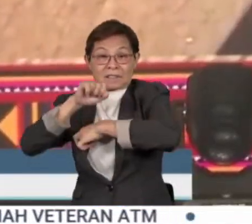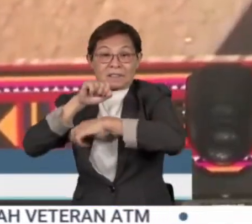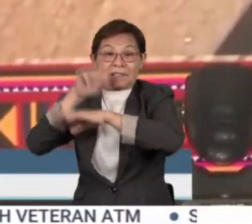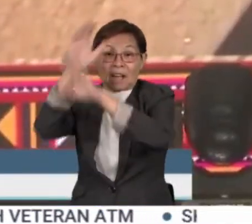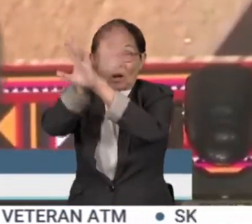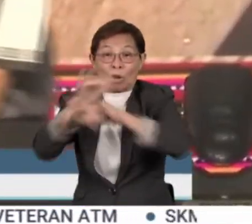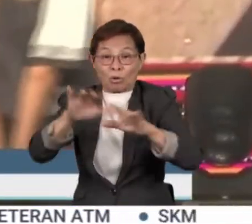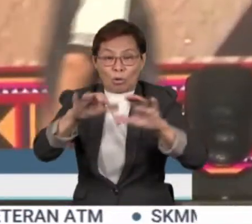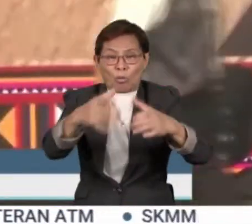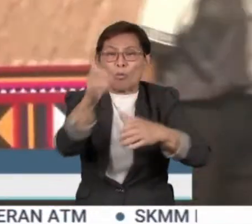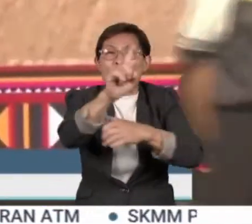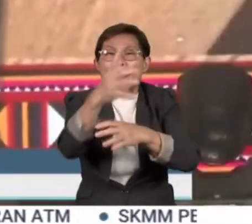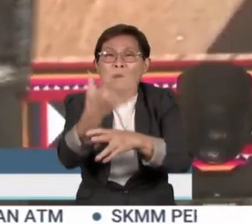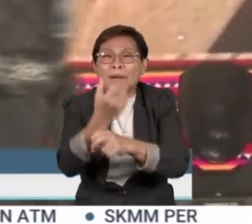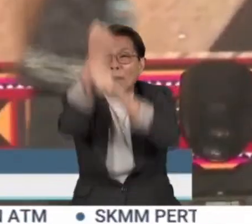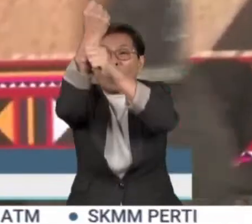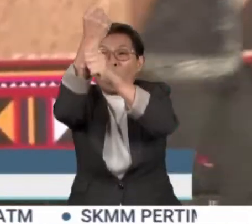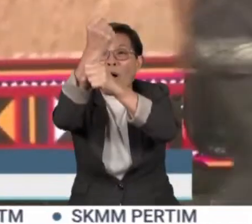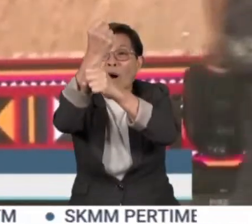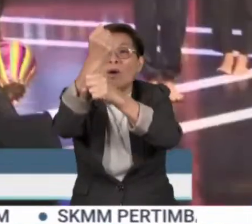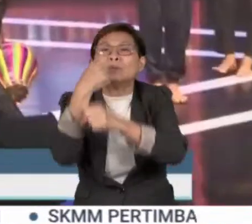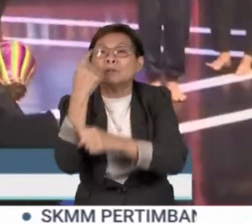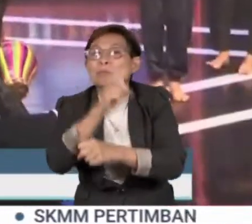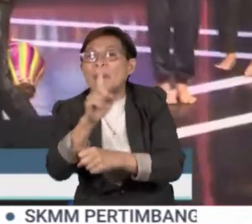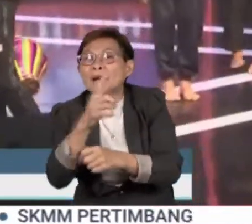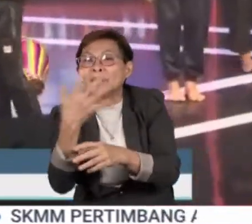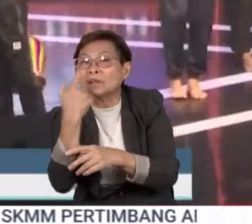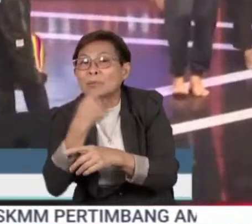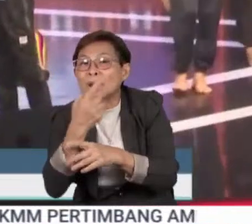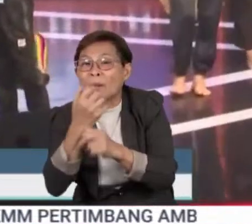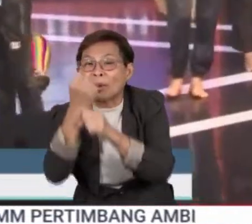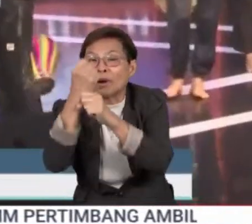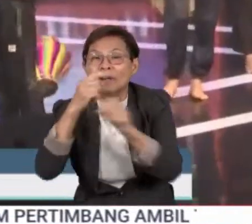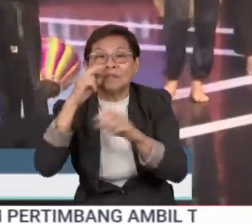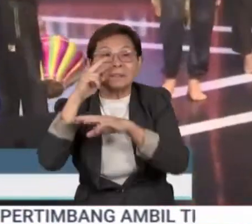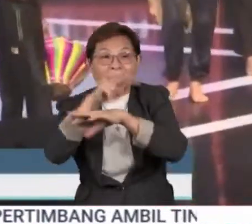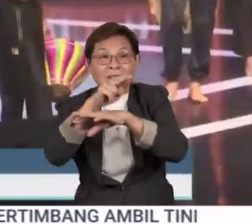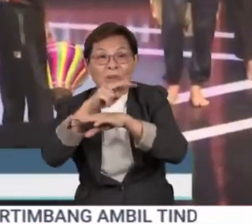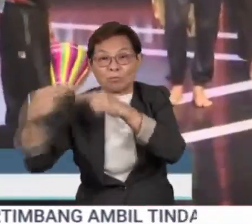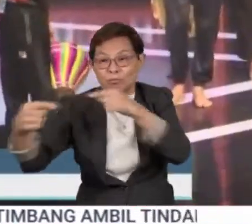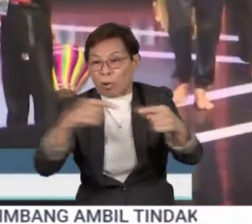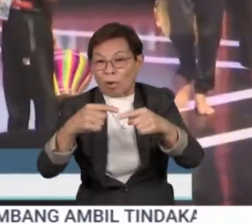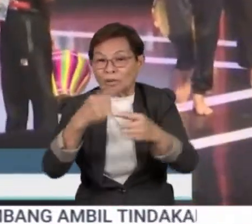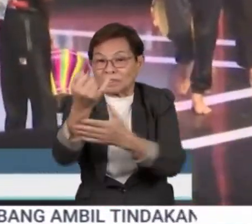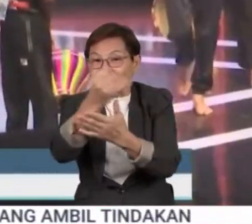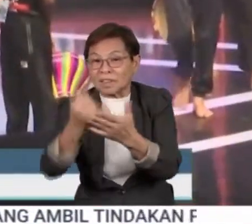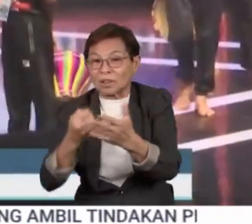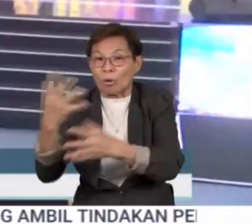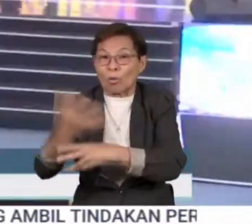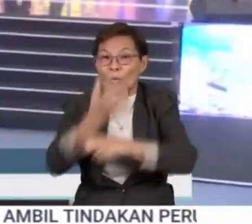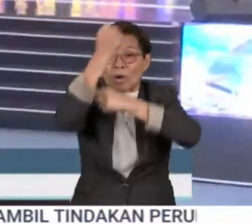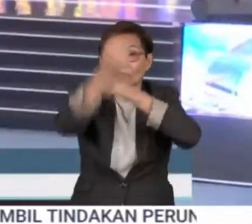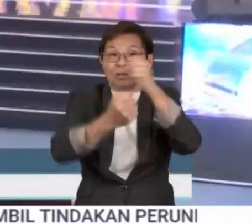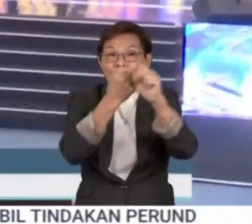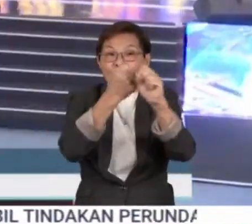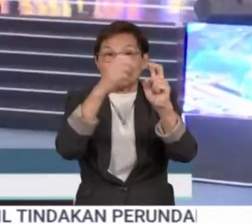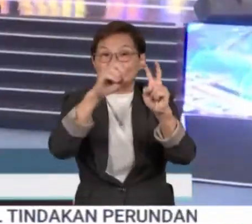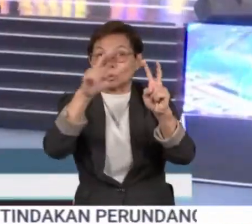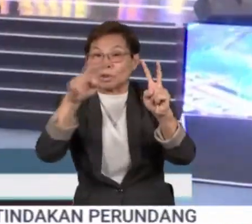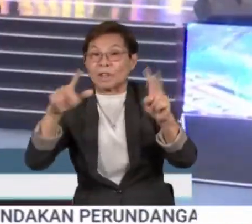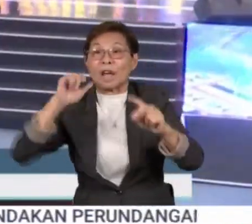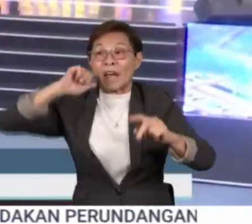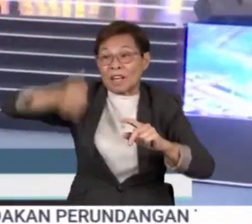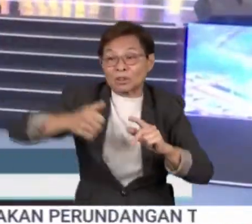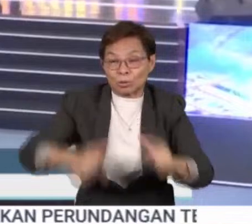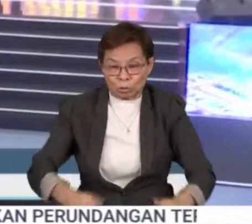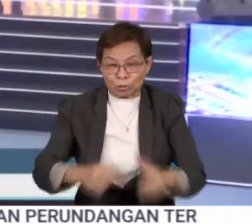mana yang akan merangkul gelaran juara? Jadi jangan lupa saksikan pertandingan seni warisan Juara Limbai 2023 esok yang